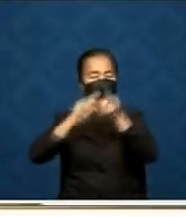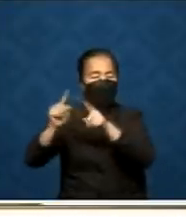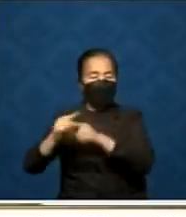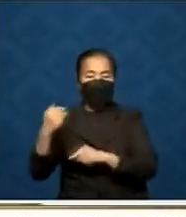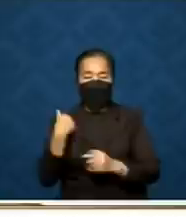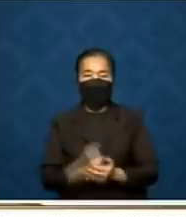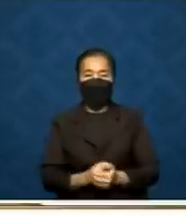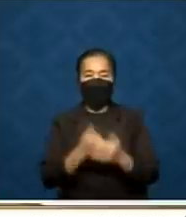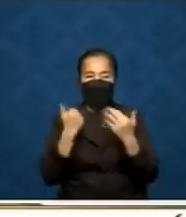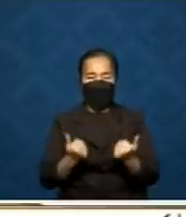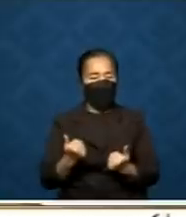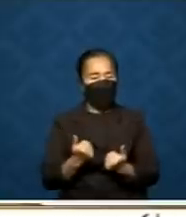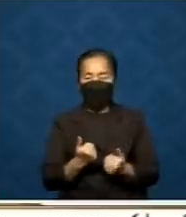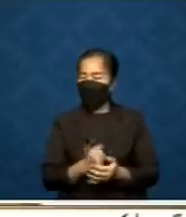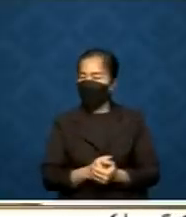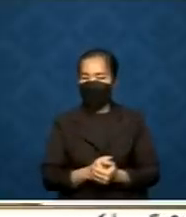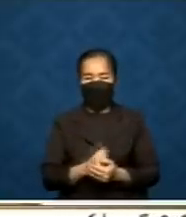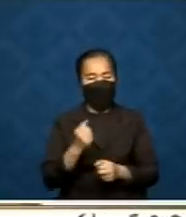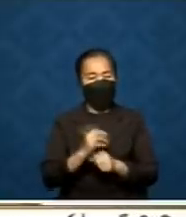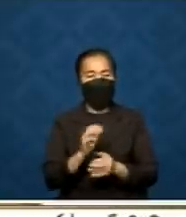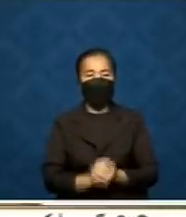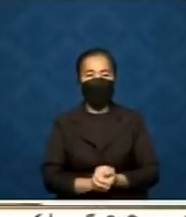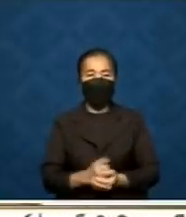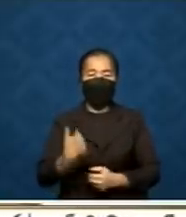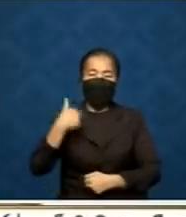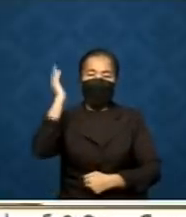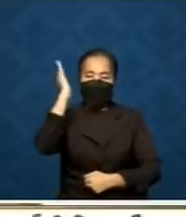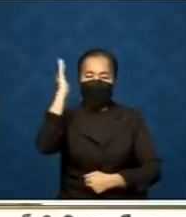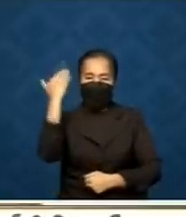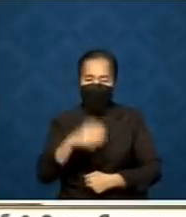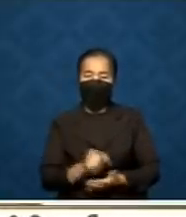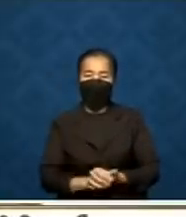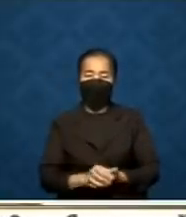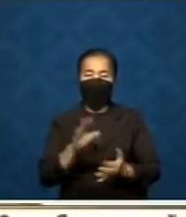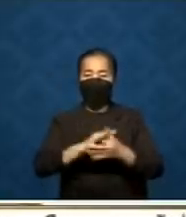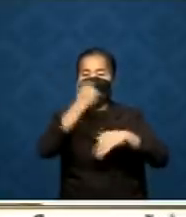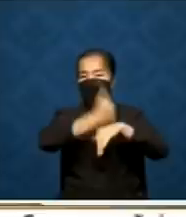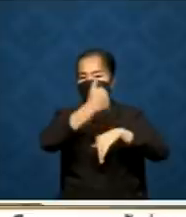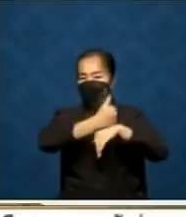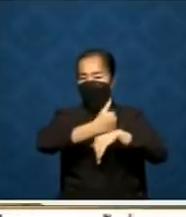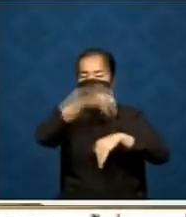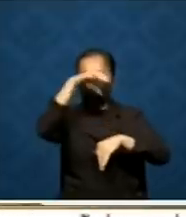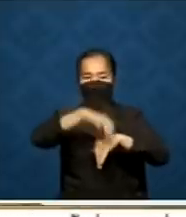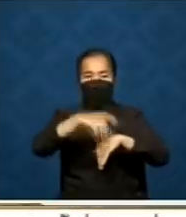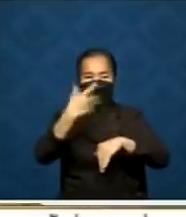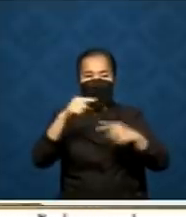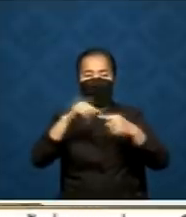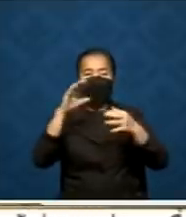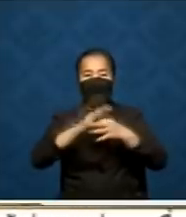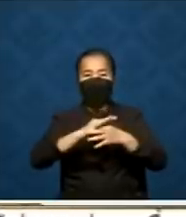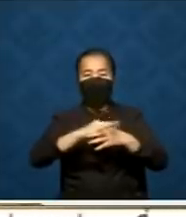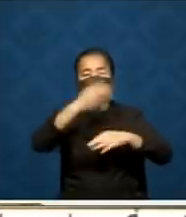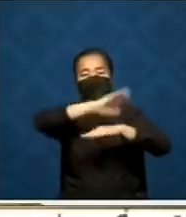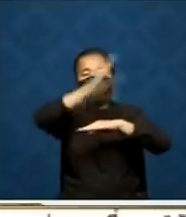ในบรรยากาศแบบนี้ไม่ควรเป็นเขาอภิปรายน้ำตีศักดิ์สยามชิดชอบมีเรื่องเขากระโดง